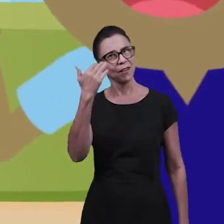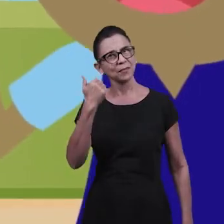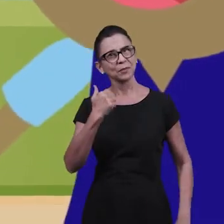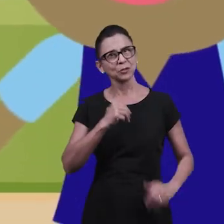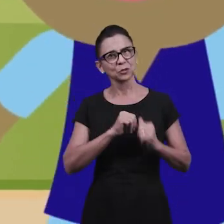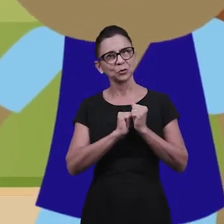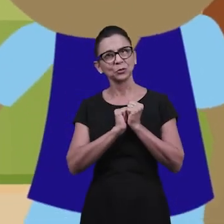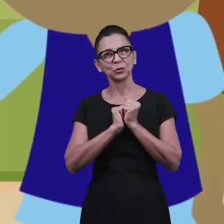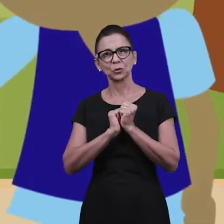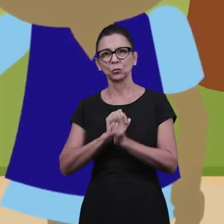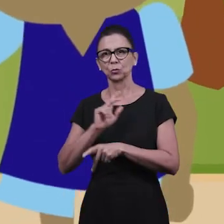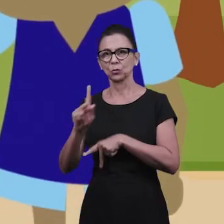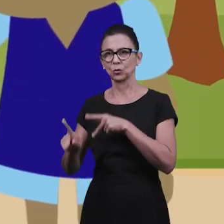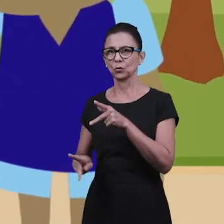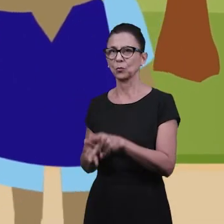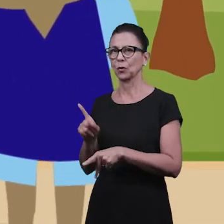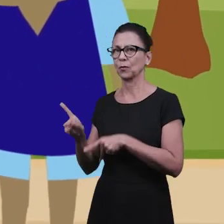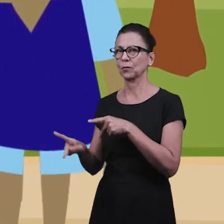étude.